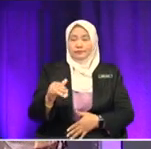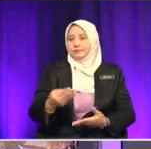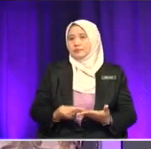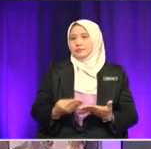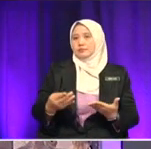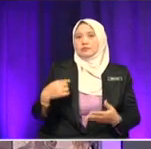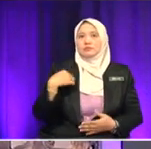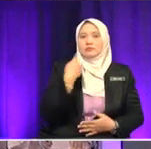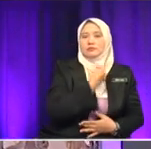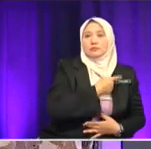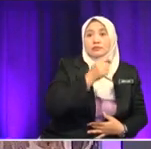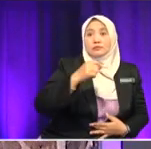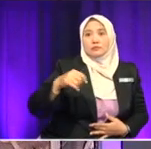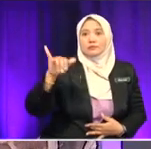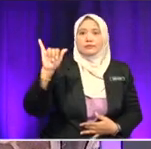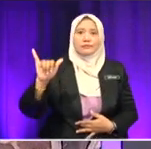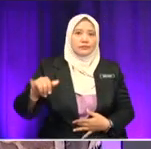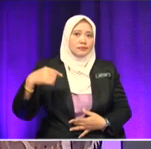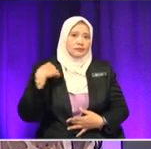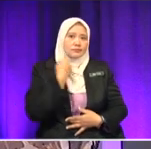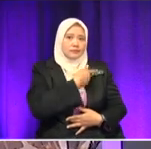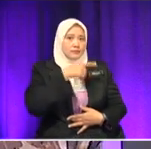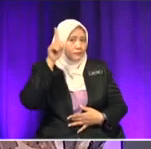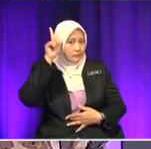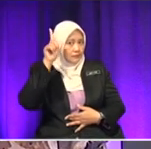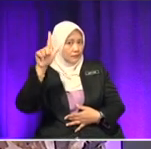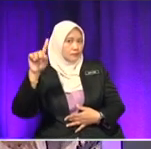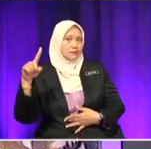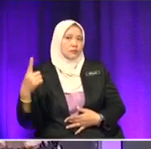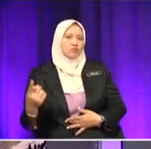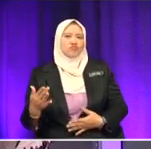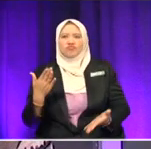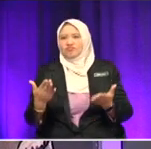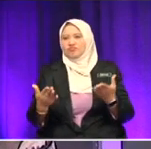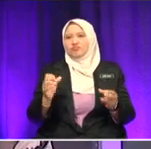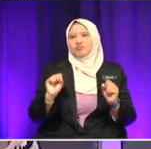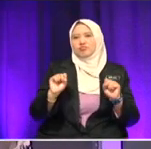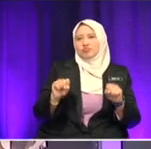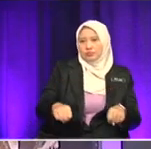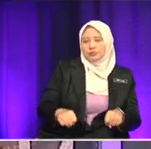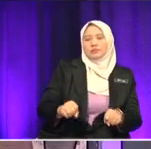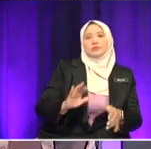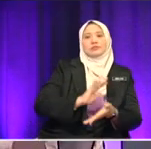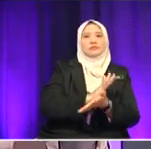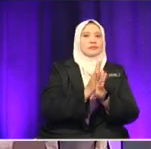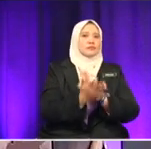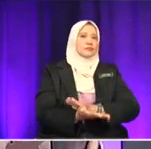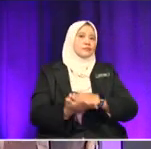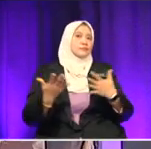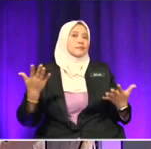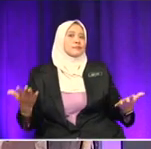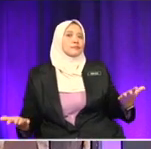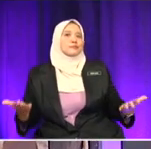kita terlihat. Dan jawapan pemerhatian boleh jadi perbandingan. Jadi siapa dekat sini nak cuba jawab